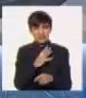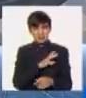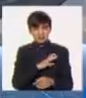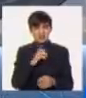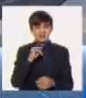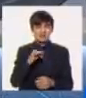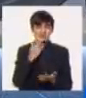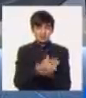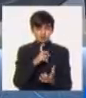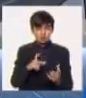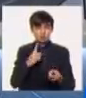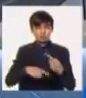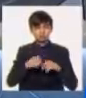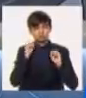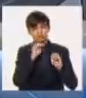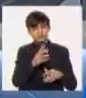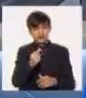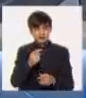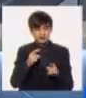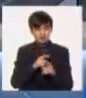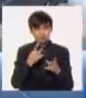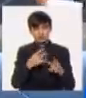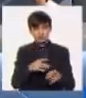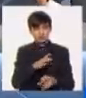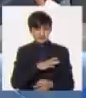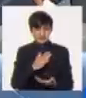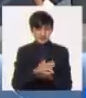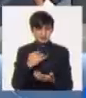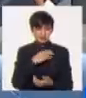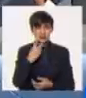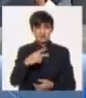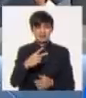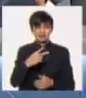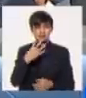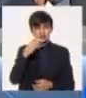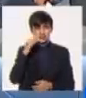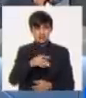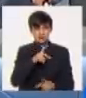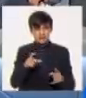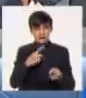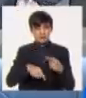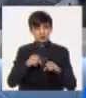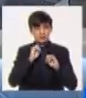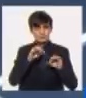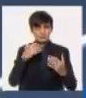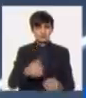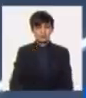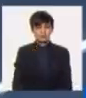их немало. По данным корпорации правительства для граждан, это сделали более 24 тысяч человек.